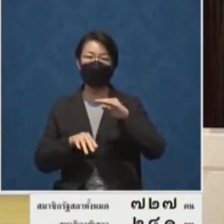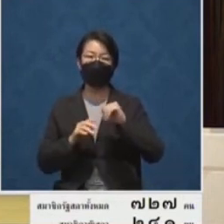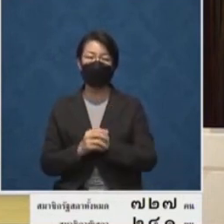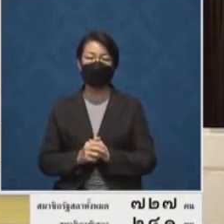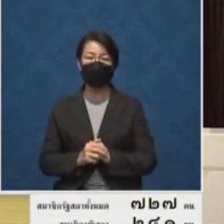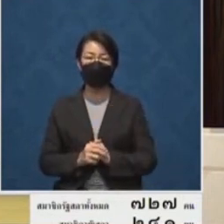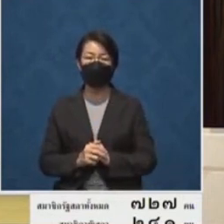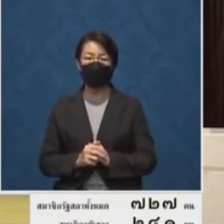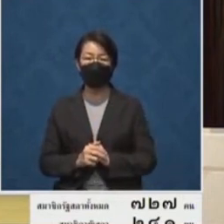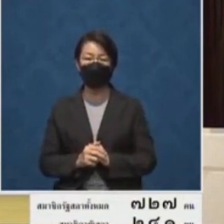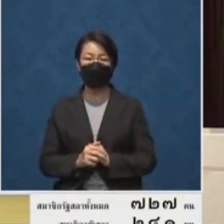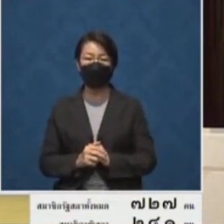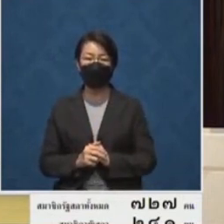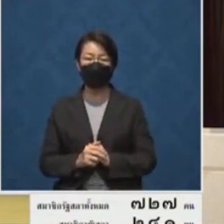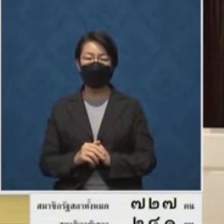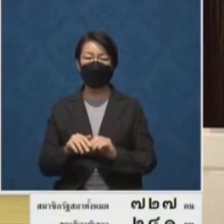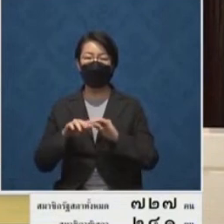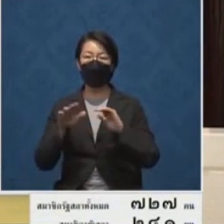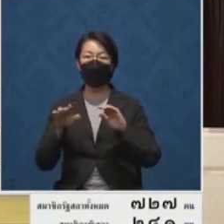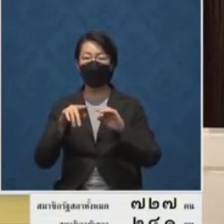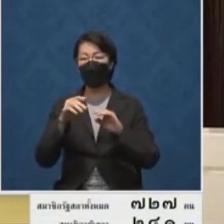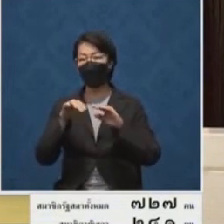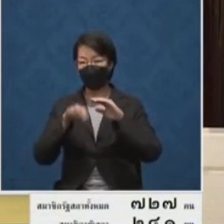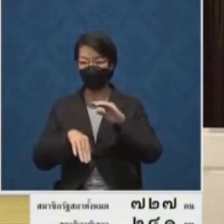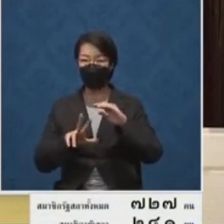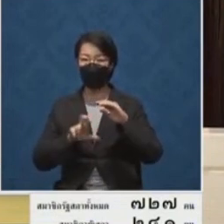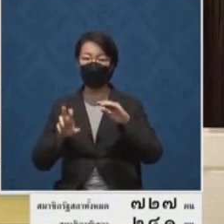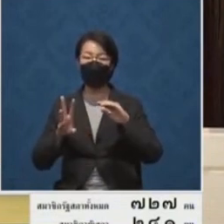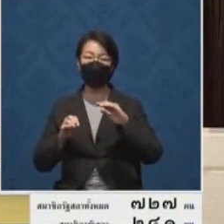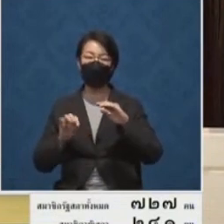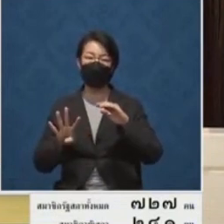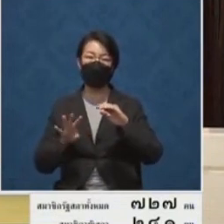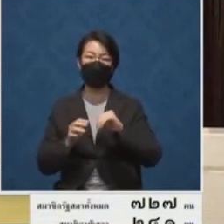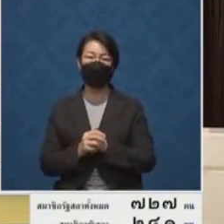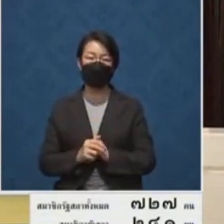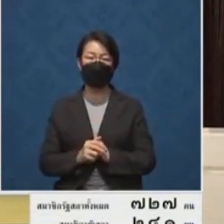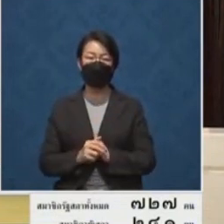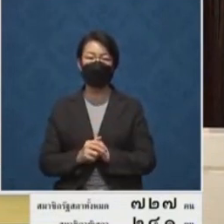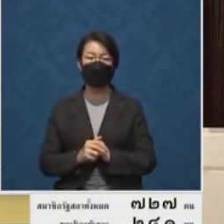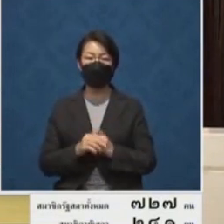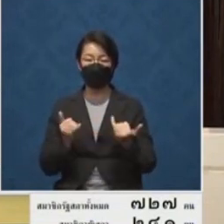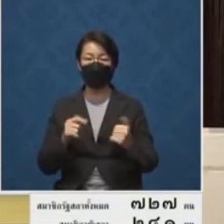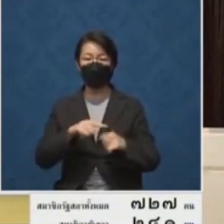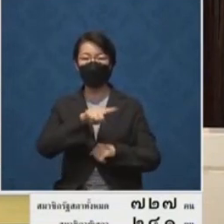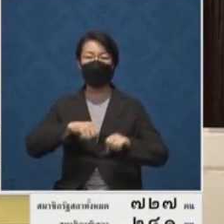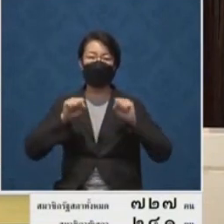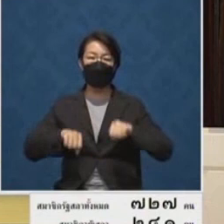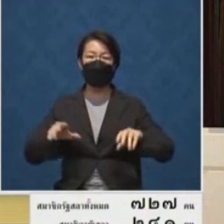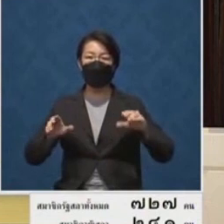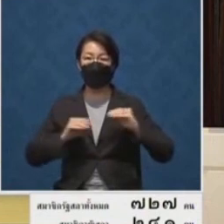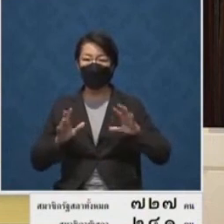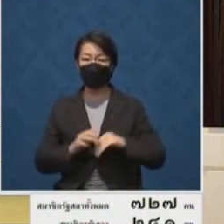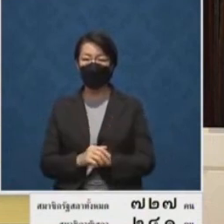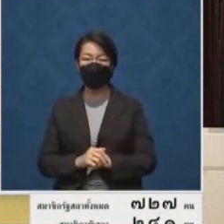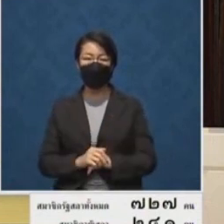น้อยกว่ากึ่งหนึ่งของจำนวนสมาชิกทั้งหมดเท่าที่มีอยู่ของทั้งสองสภาคือน้อยกว่า364นะครับ